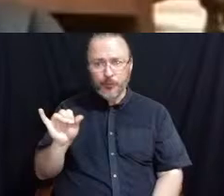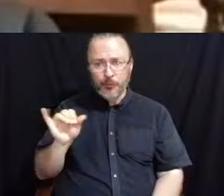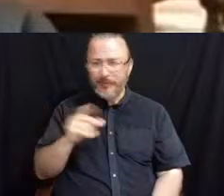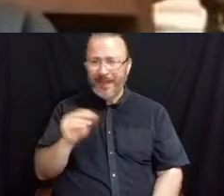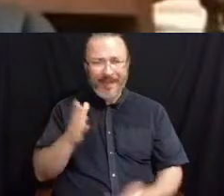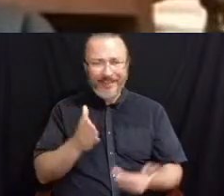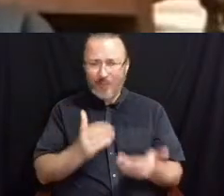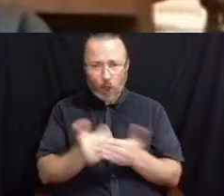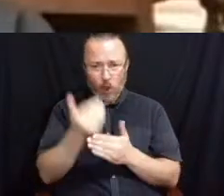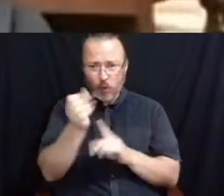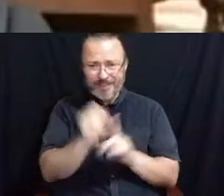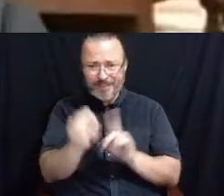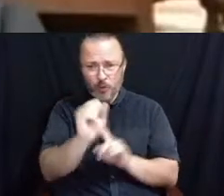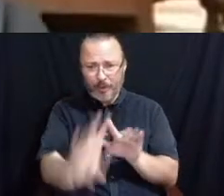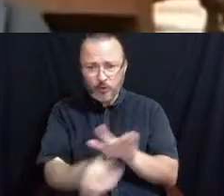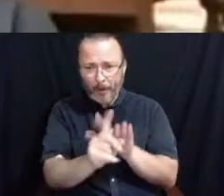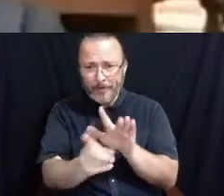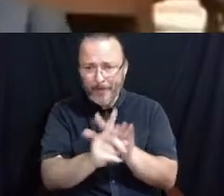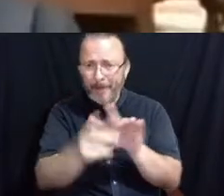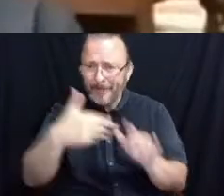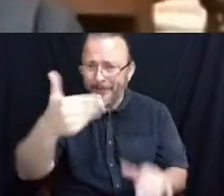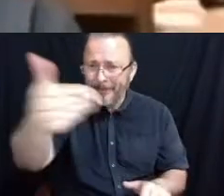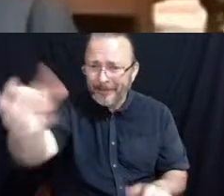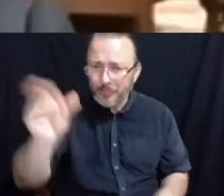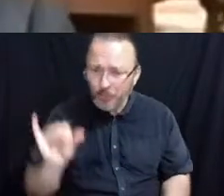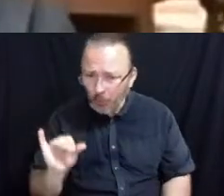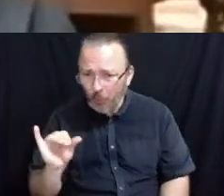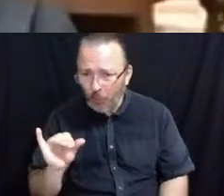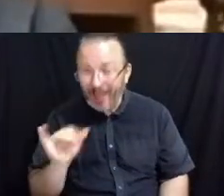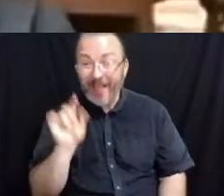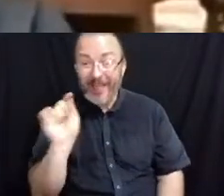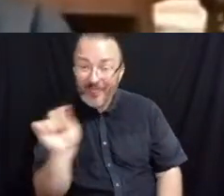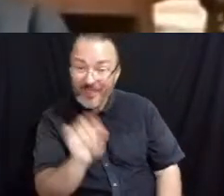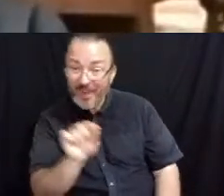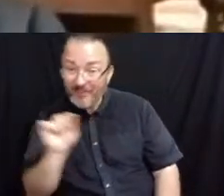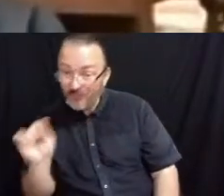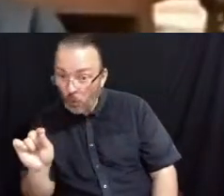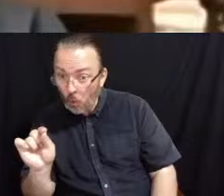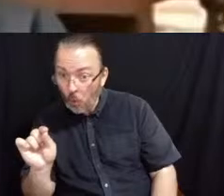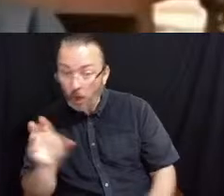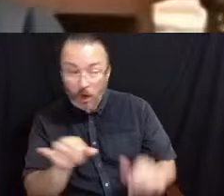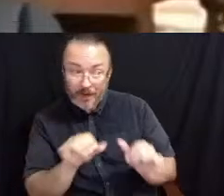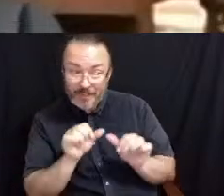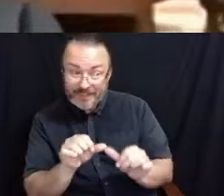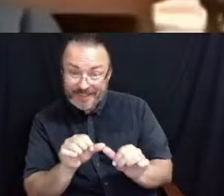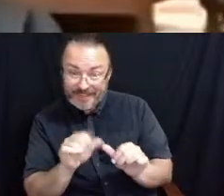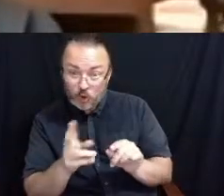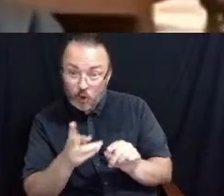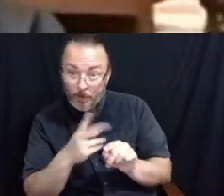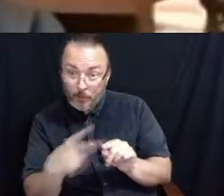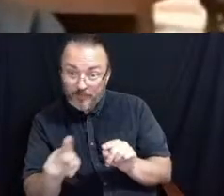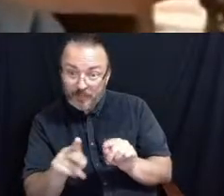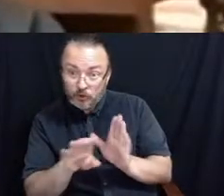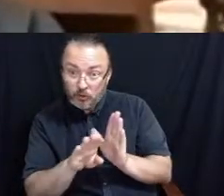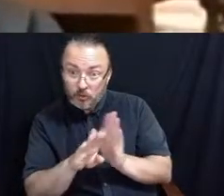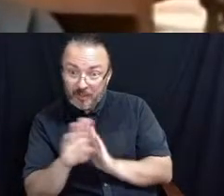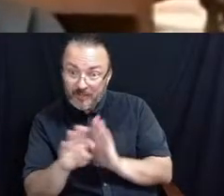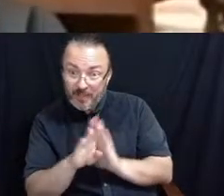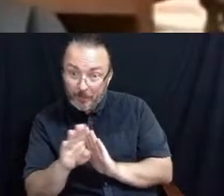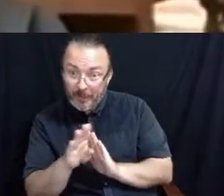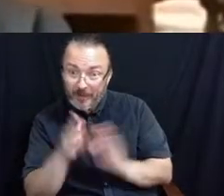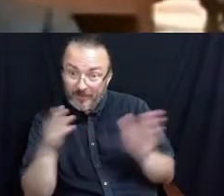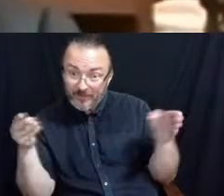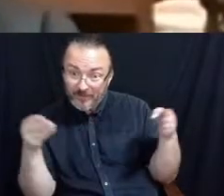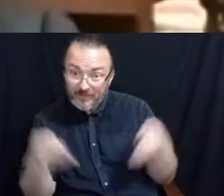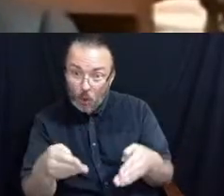nouvelles situations apparaissent. Le monde évolue constamment et donc il faut un perfectionnement professionnel constant et